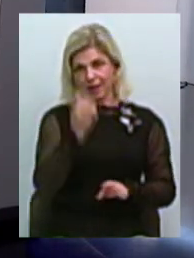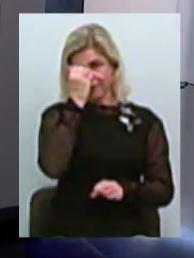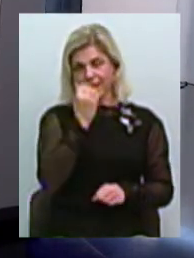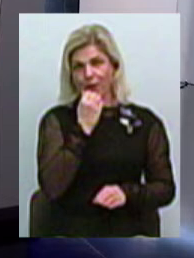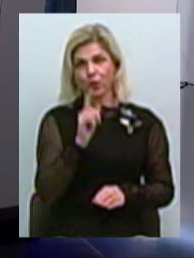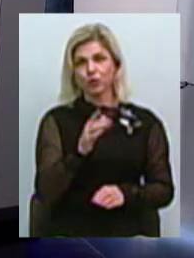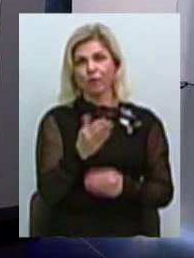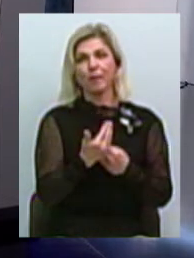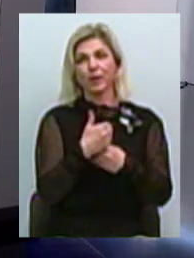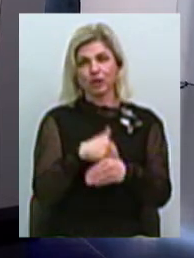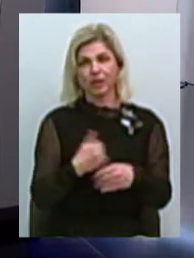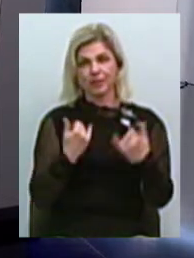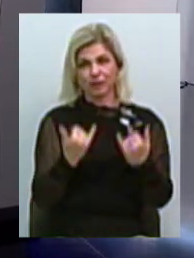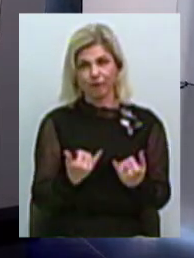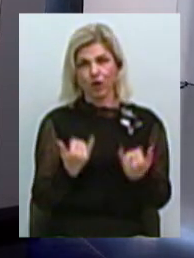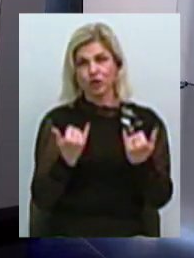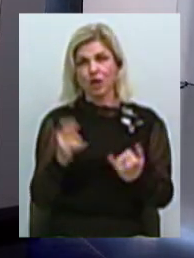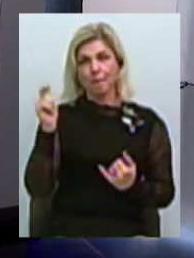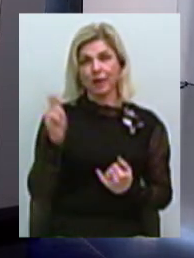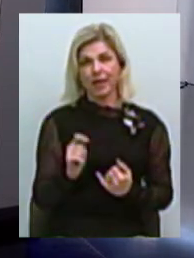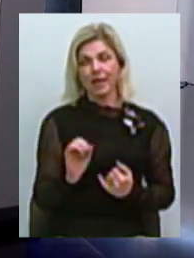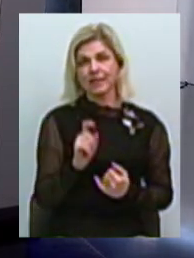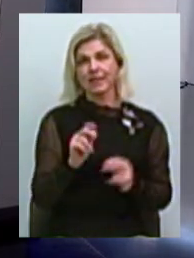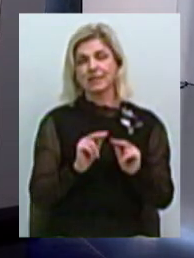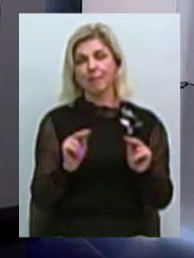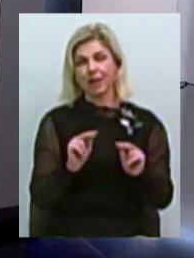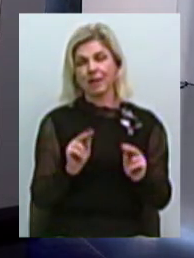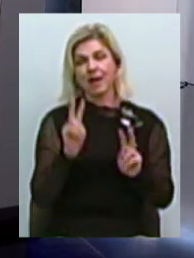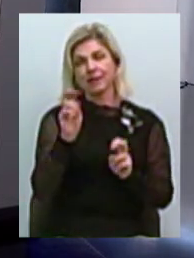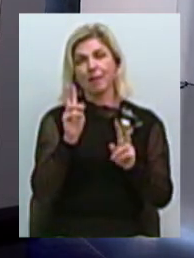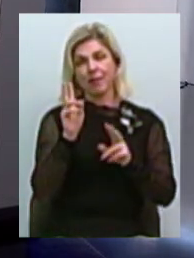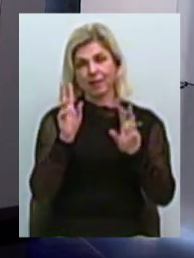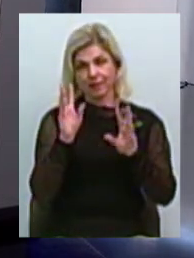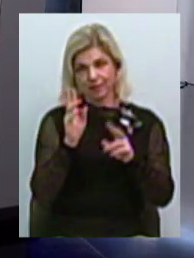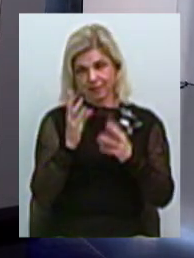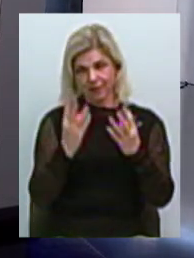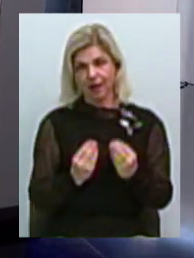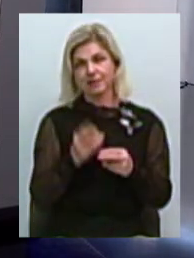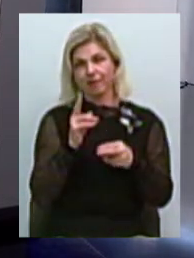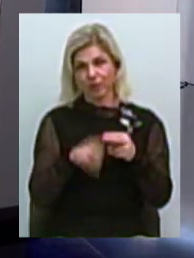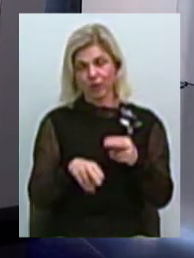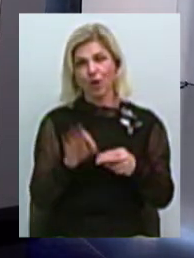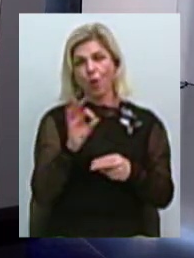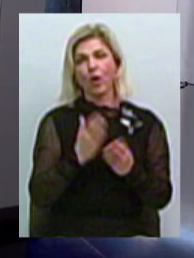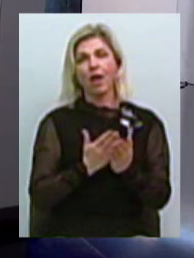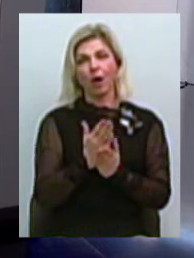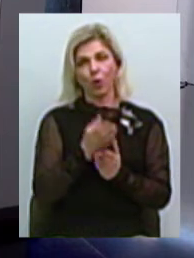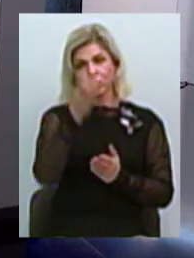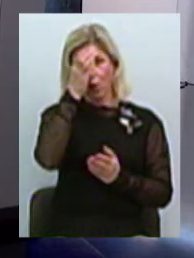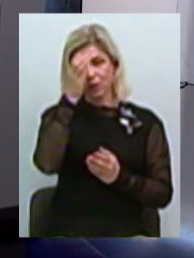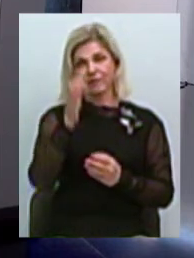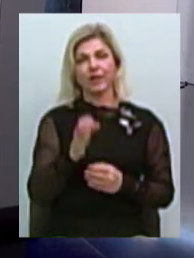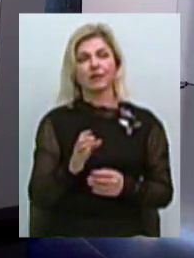ви прийшли сьогодні, щойно приїхали з семінару. Це була тема дня про якість освіти. Ми сьогодні говорили про з